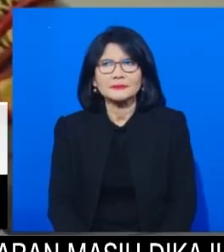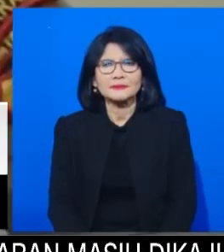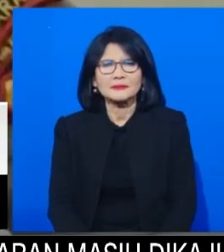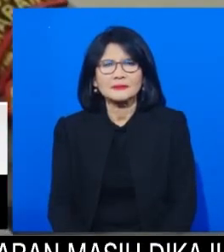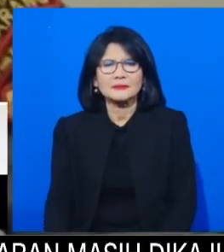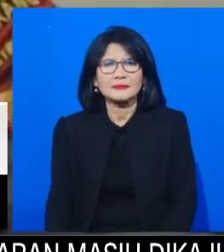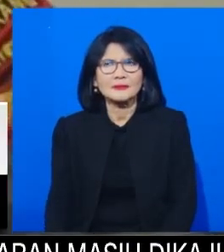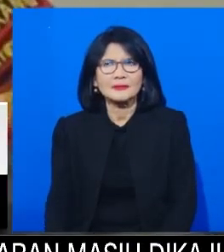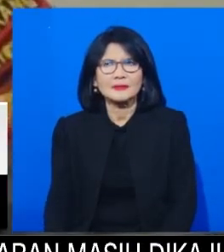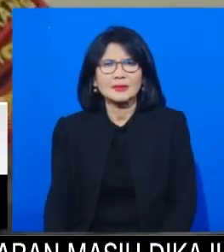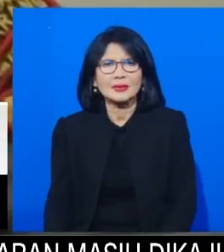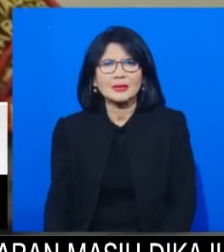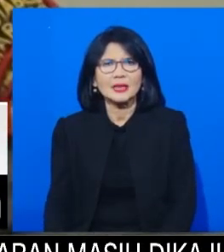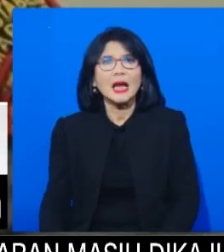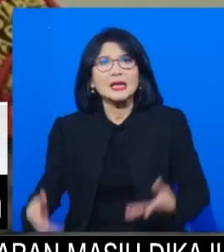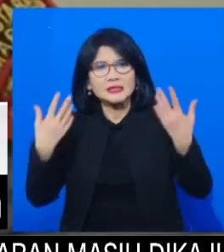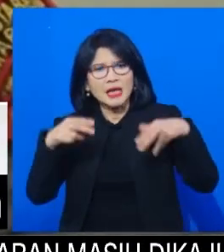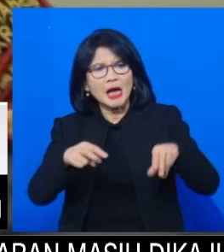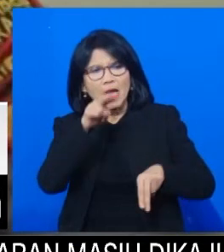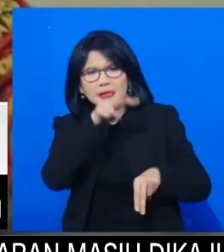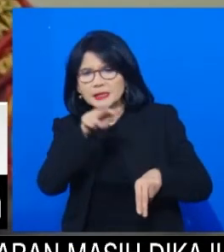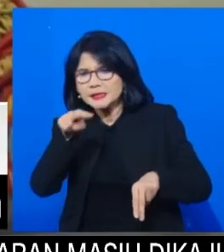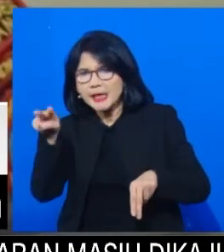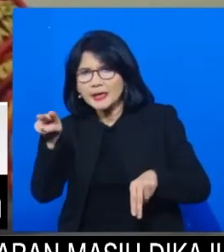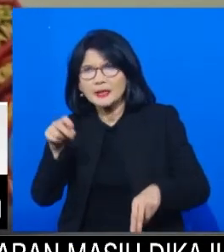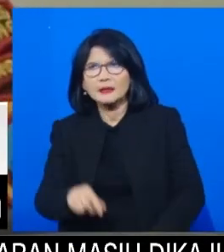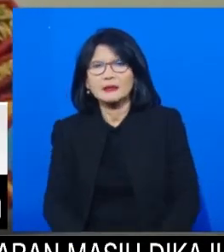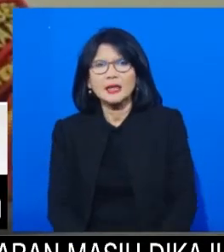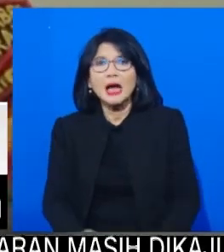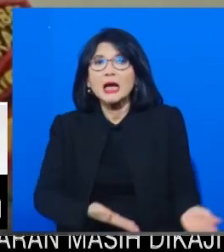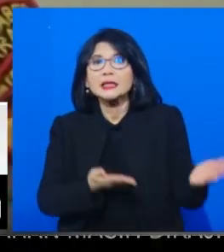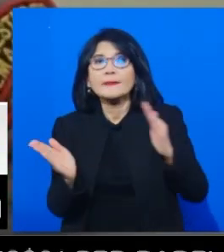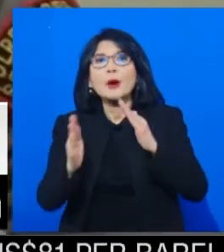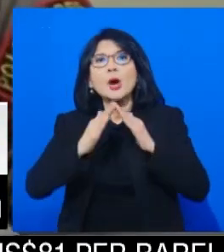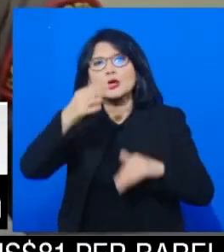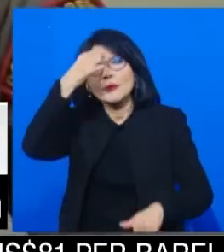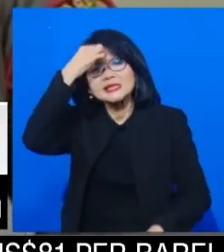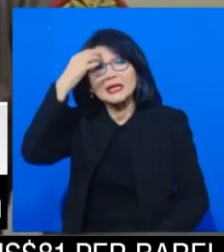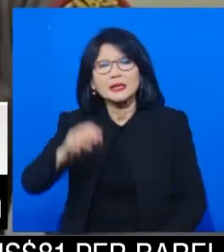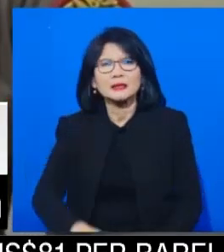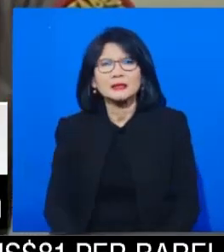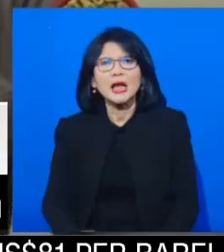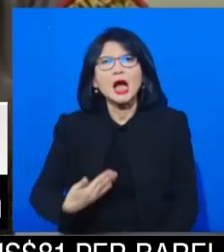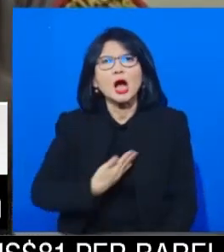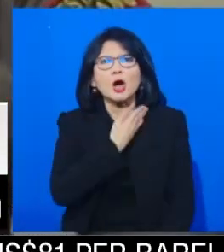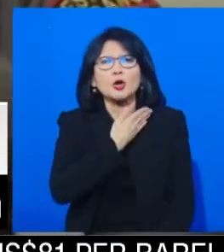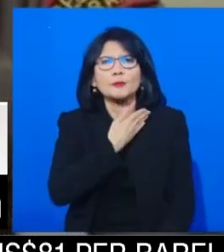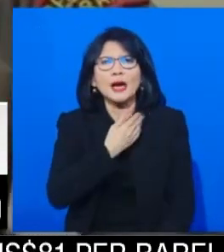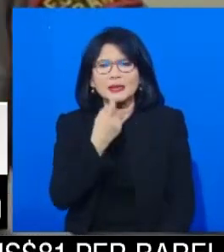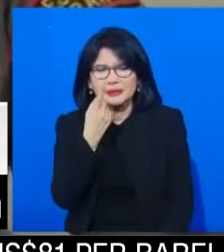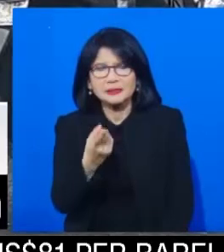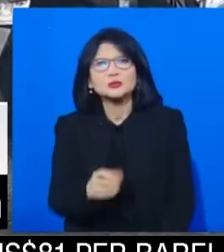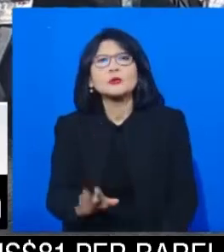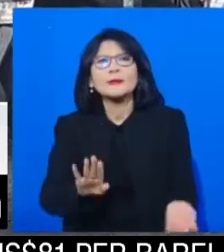Tapi setelah dicek, kemudian dibawa ke Rumah Sakit Tlogorejo, korban dinyatakan meninggal